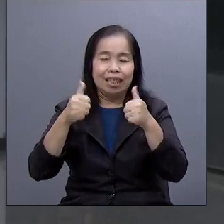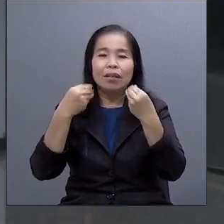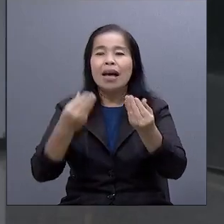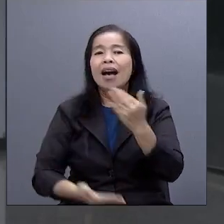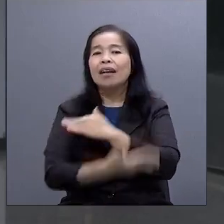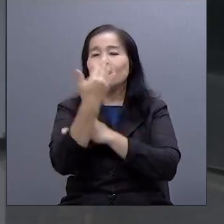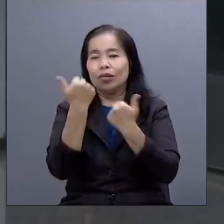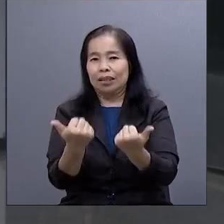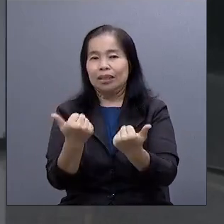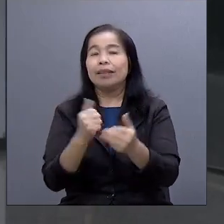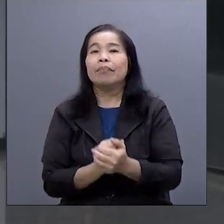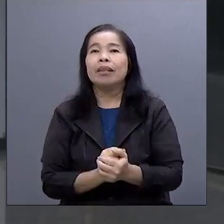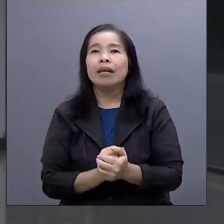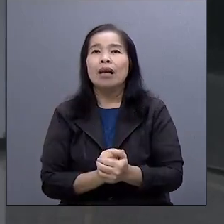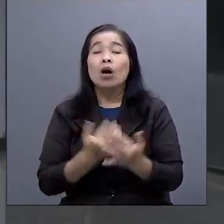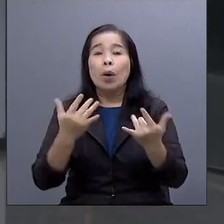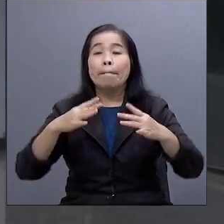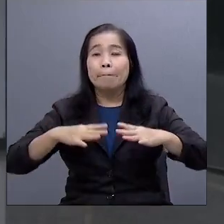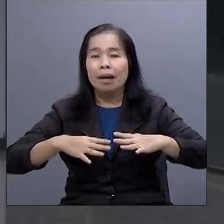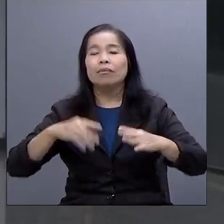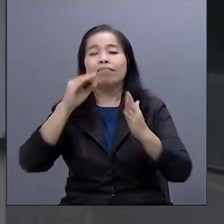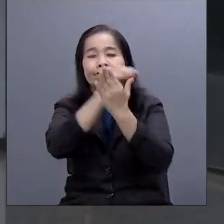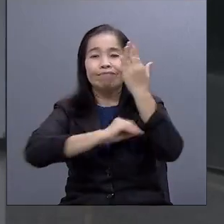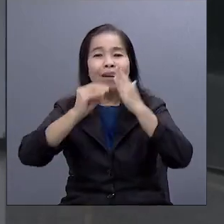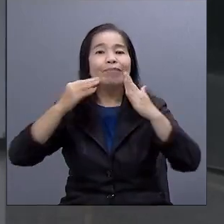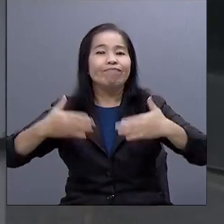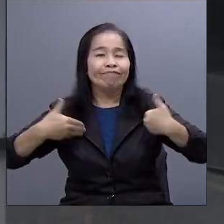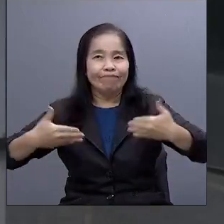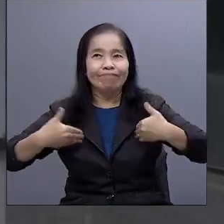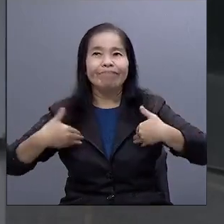ในคุยกันวันใหม่อีกสักครู่กบมาพบกันในช่งสีสนวาระตี้สักครู่เดียวค่ะ